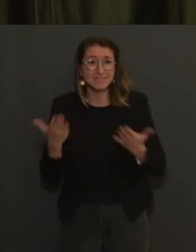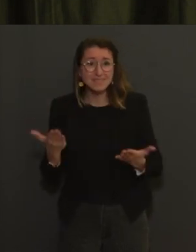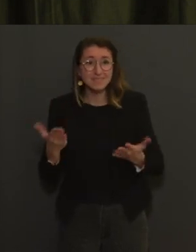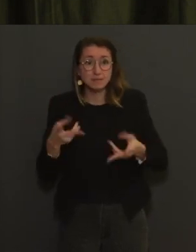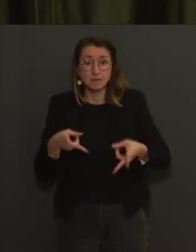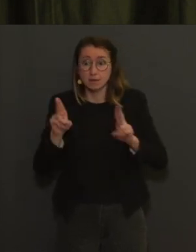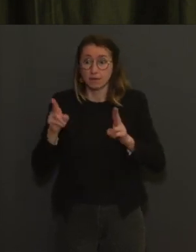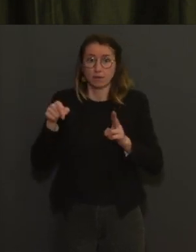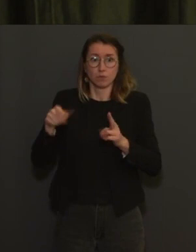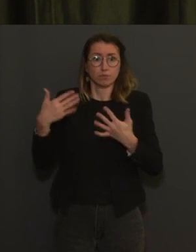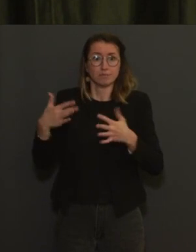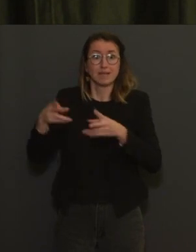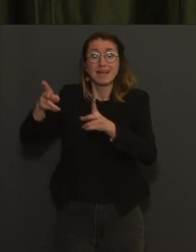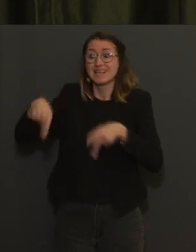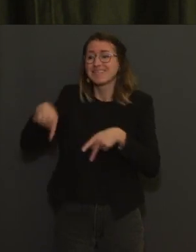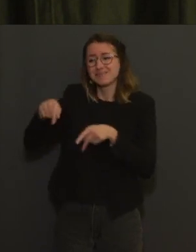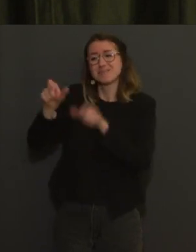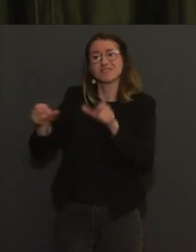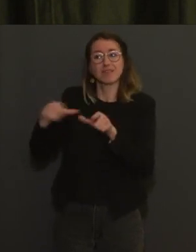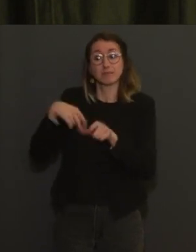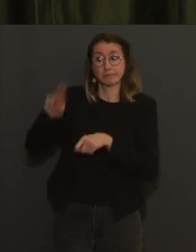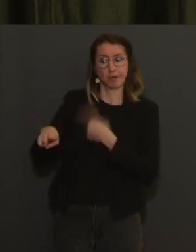que possible. Maintenant.